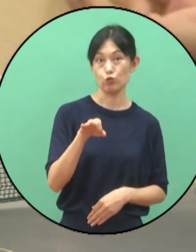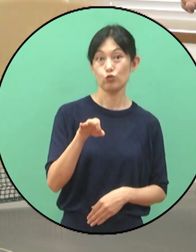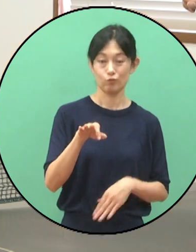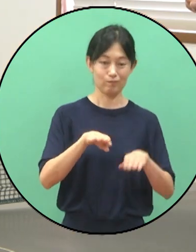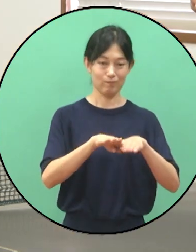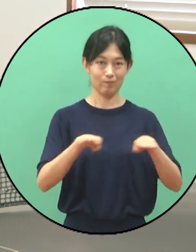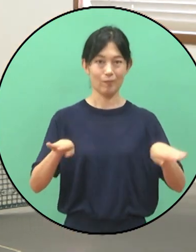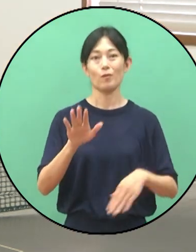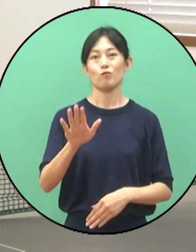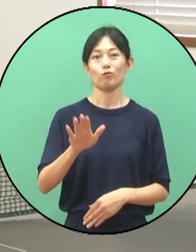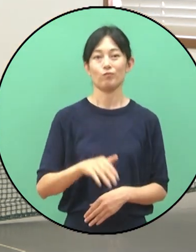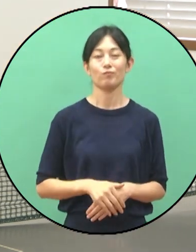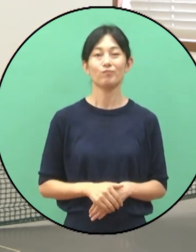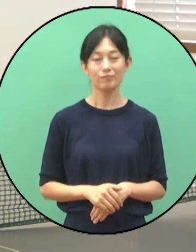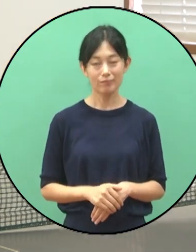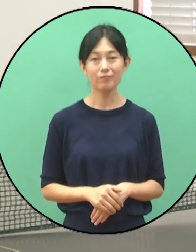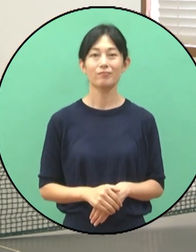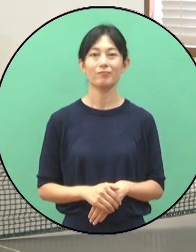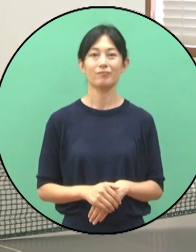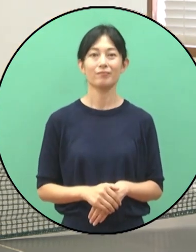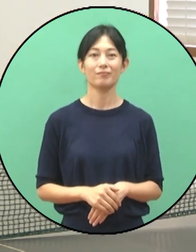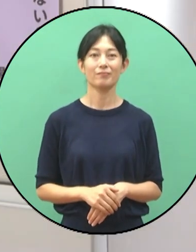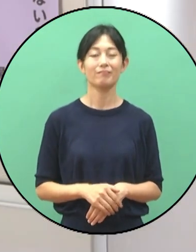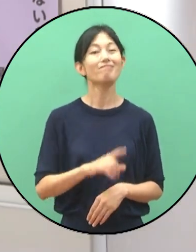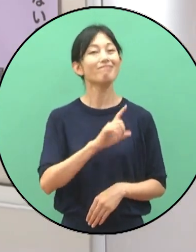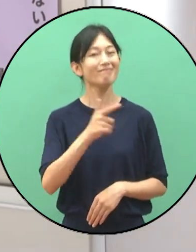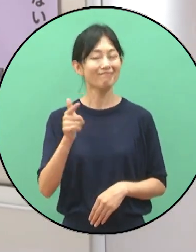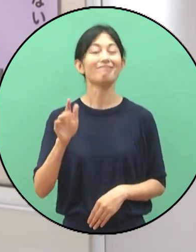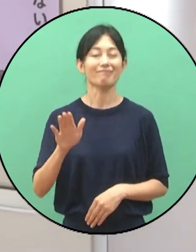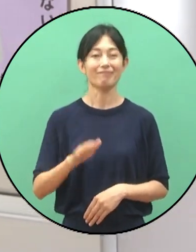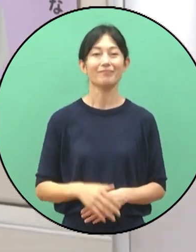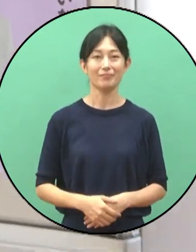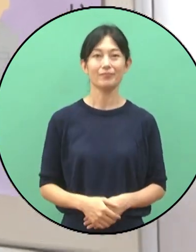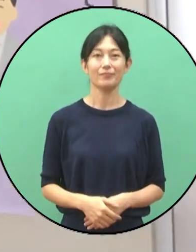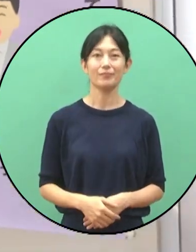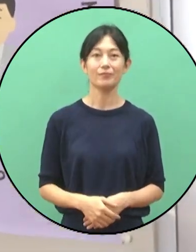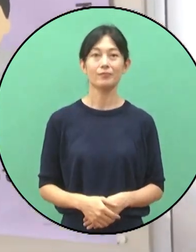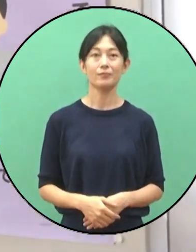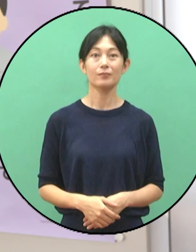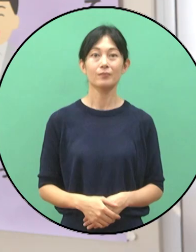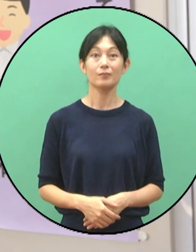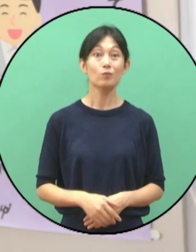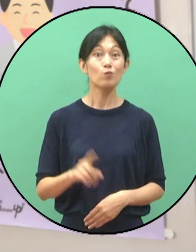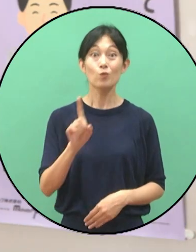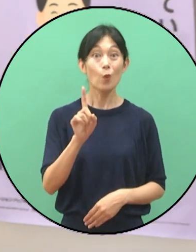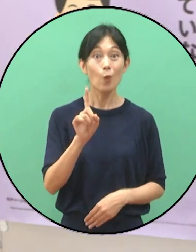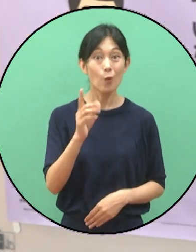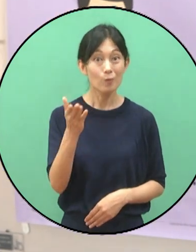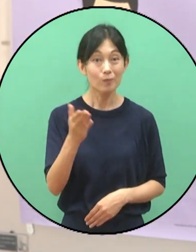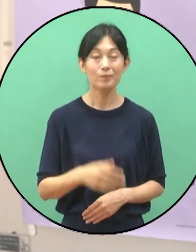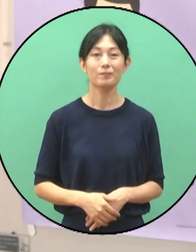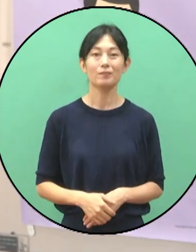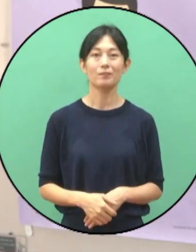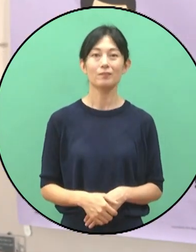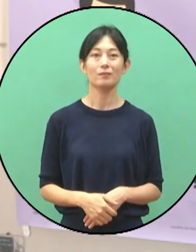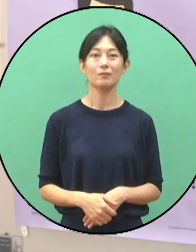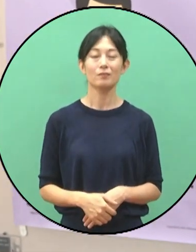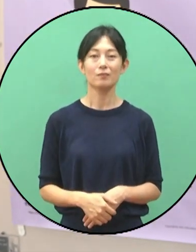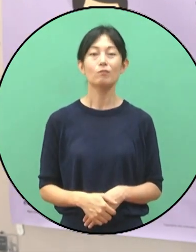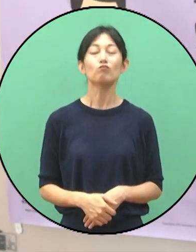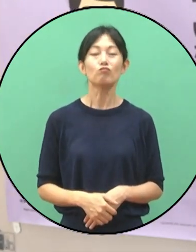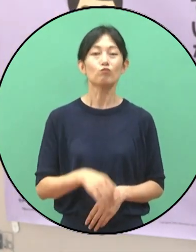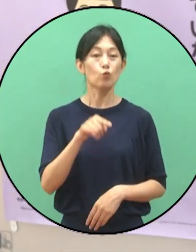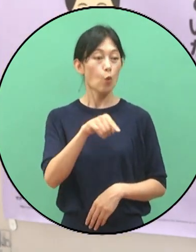入しまして、まあ、卓球をしたりとか、そういったことをしています。 職場にこういった場所があるっていうのはどうですか。 やっぱそうですね、こういうとこあ